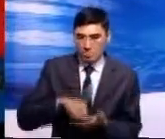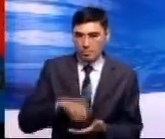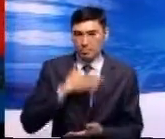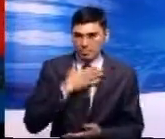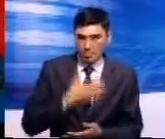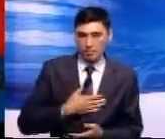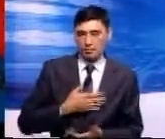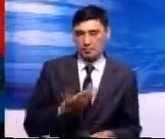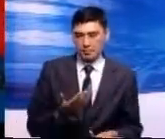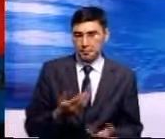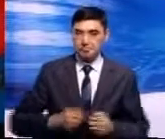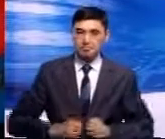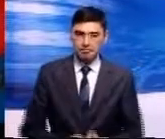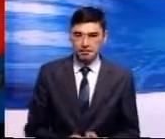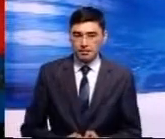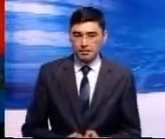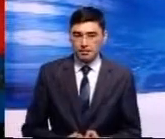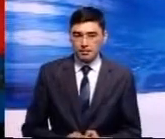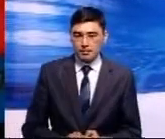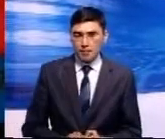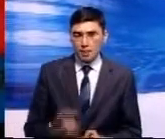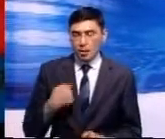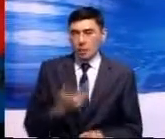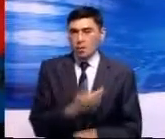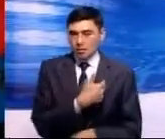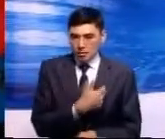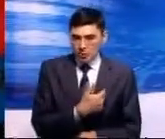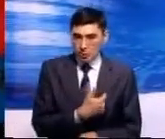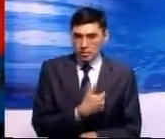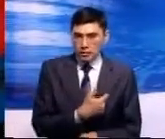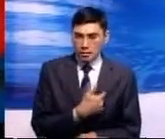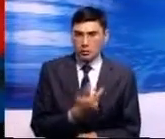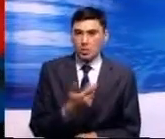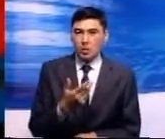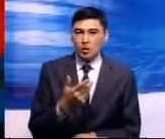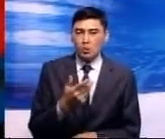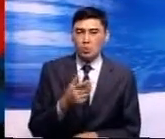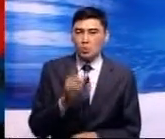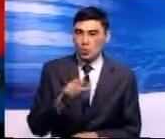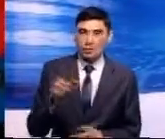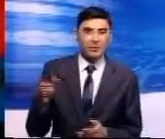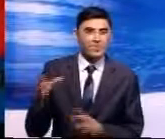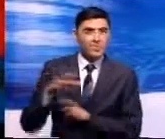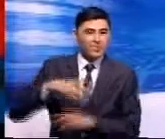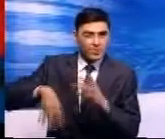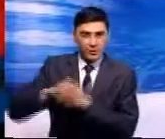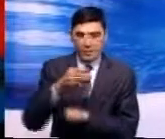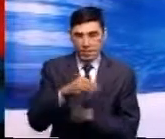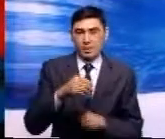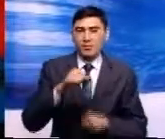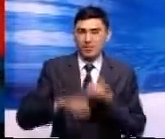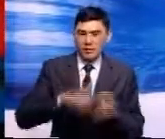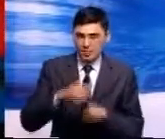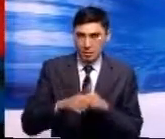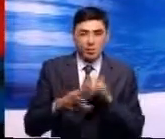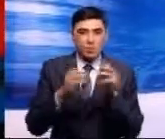Я хочу, чтобы, но больше людей занимались, катались на великах, чтобы